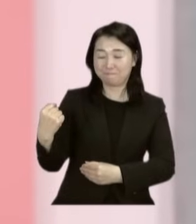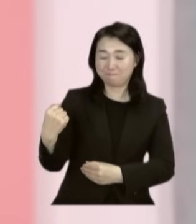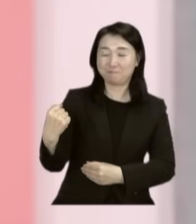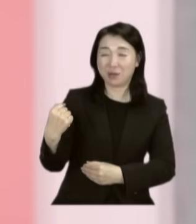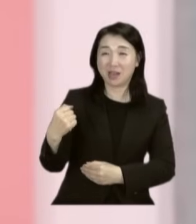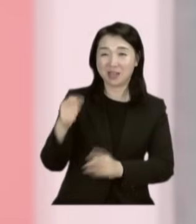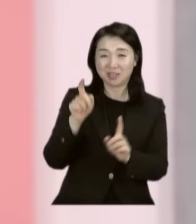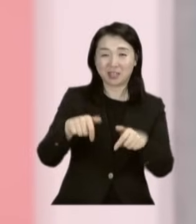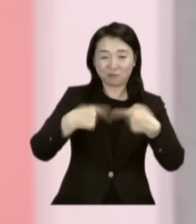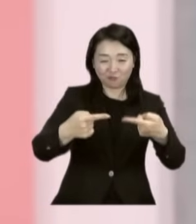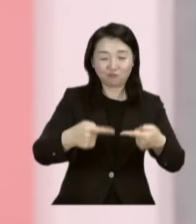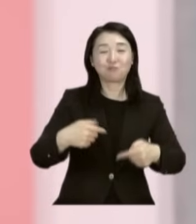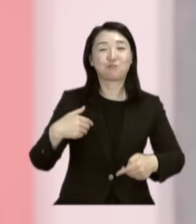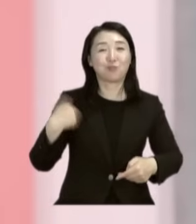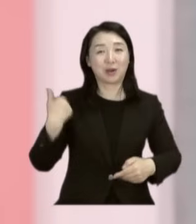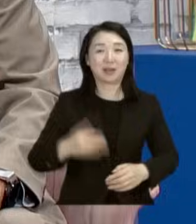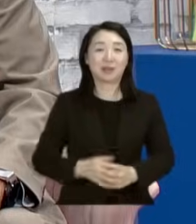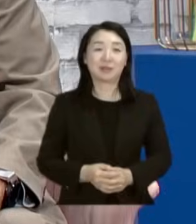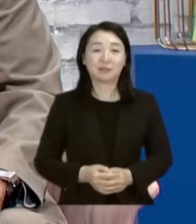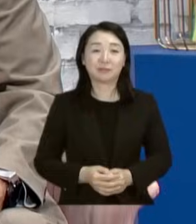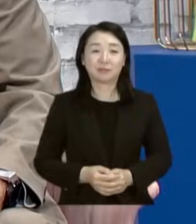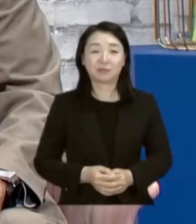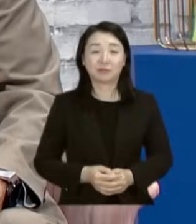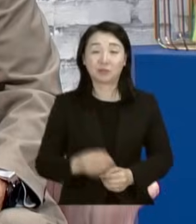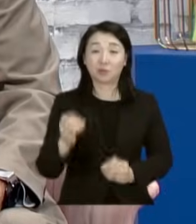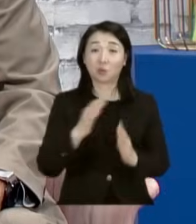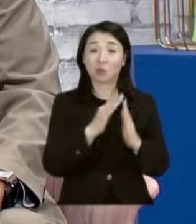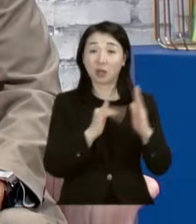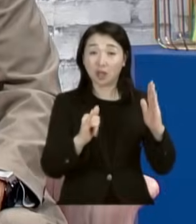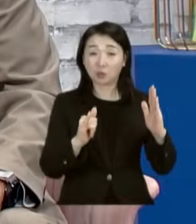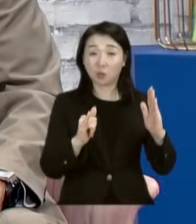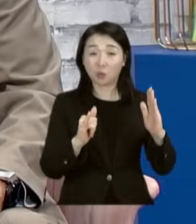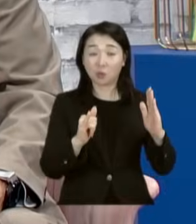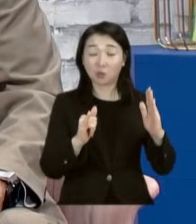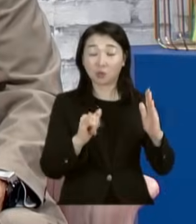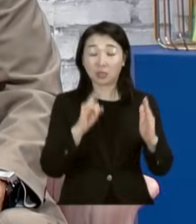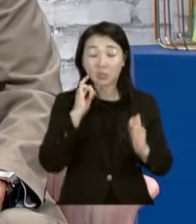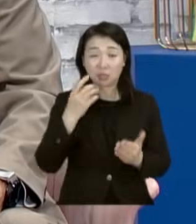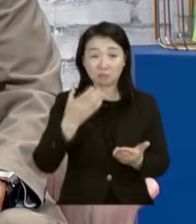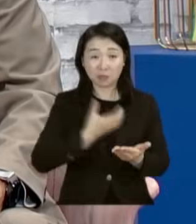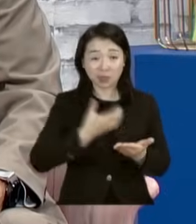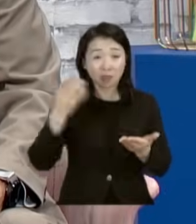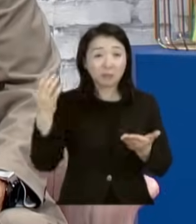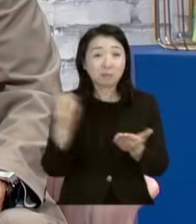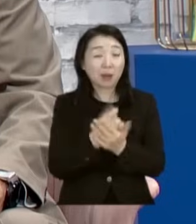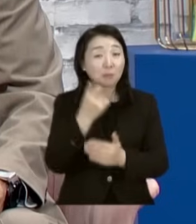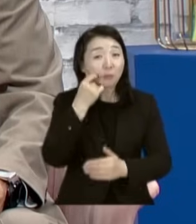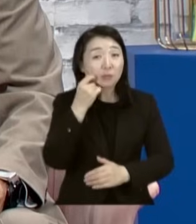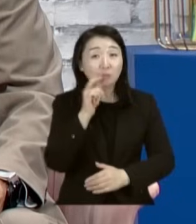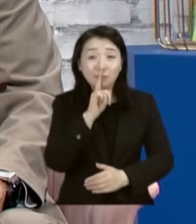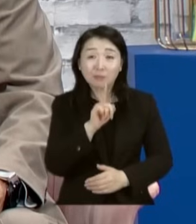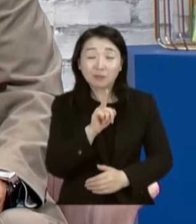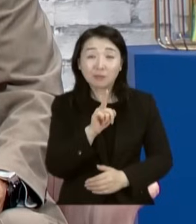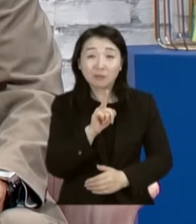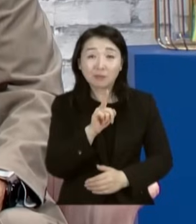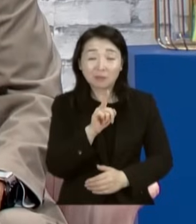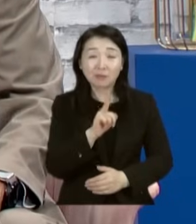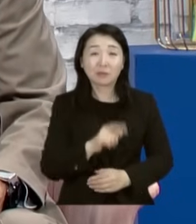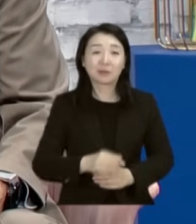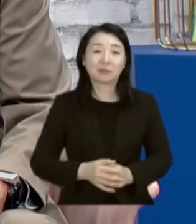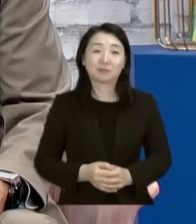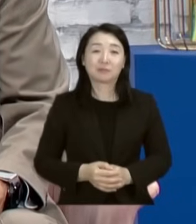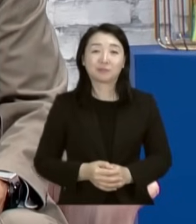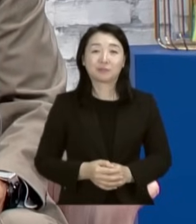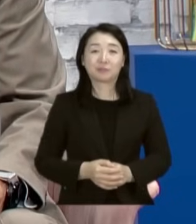나간다는 거를 얘기 듣기로 가족들이 금메달다는 장면을 못 보셨다 뭐 이런 얘기가 있던데